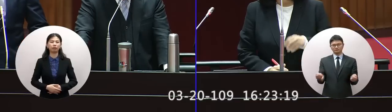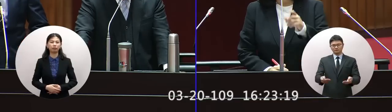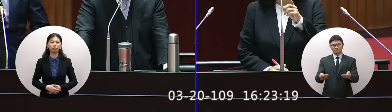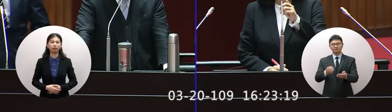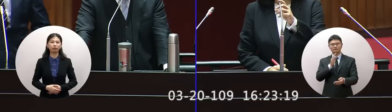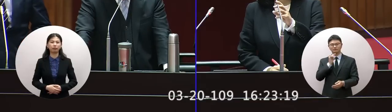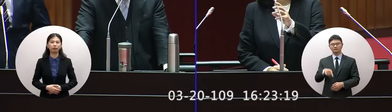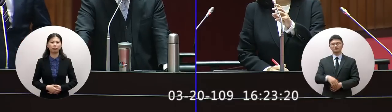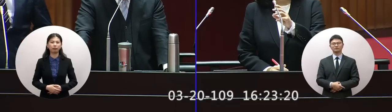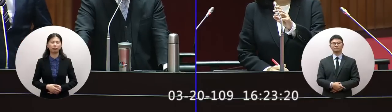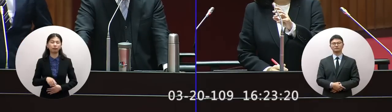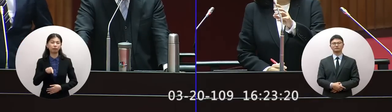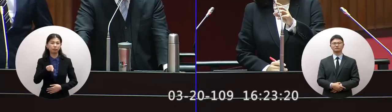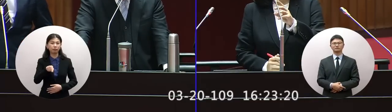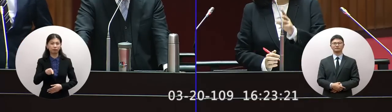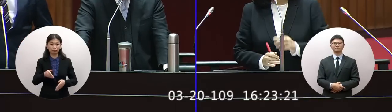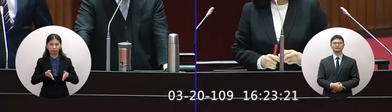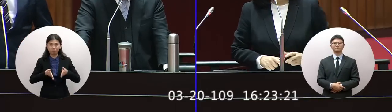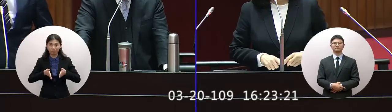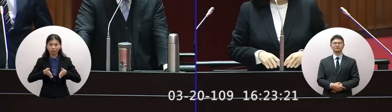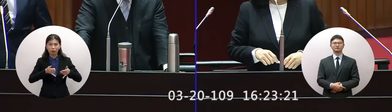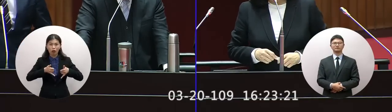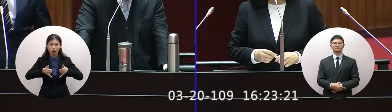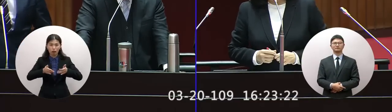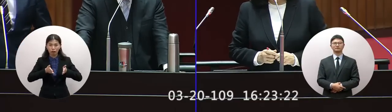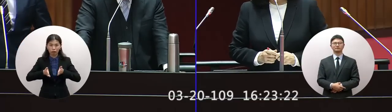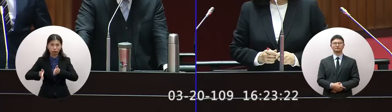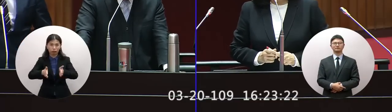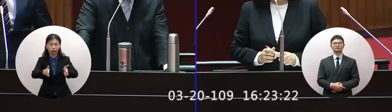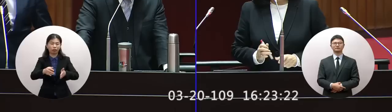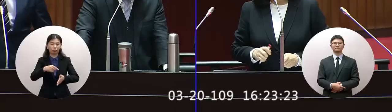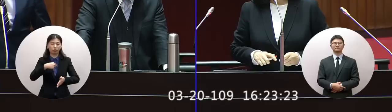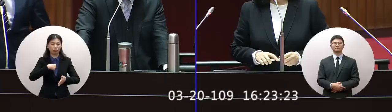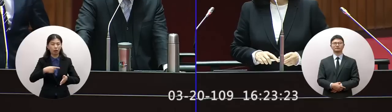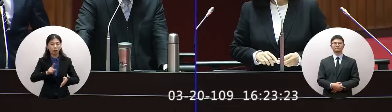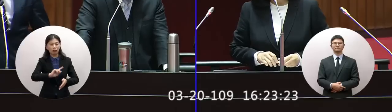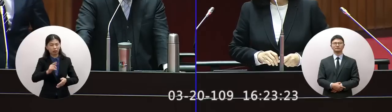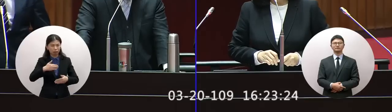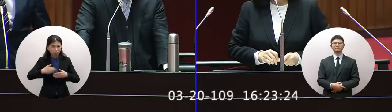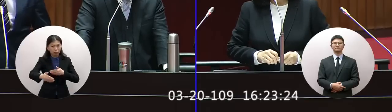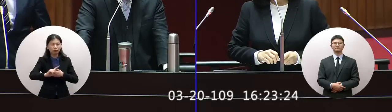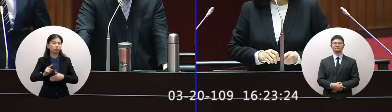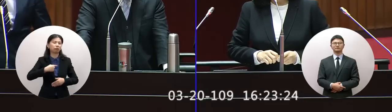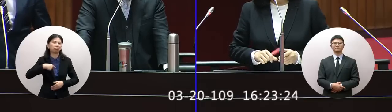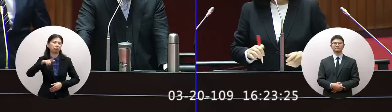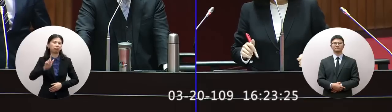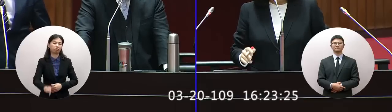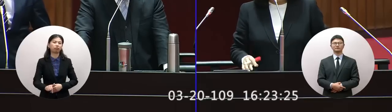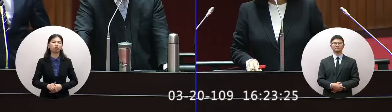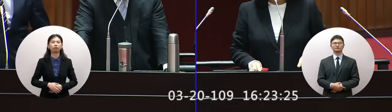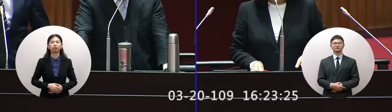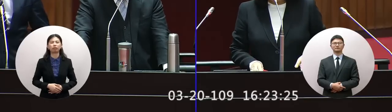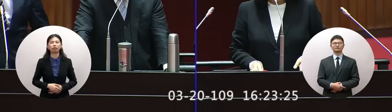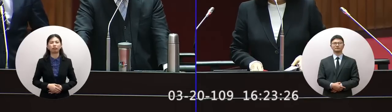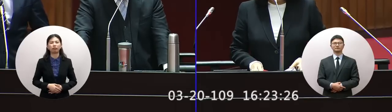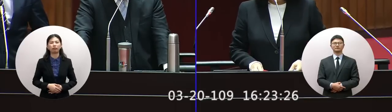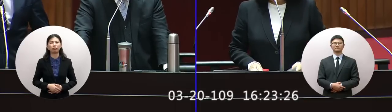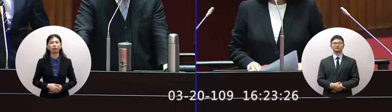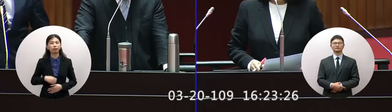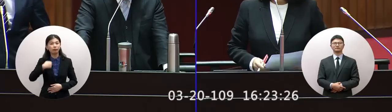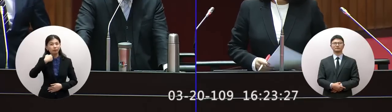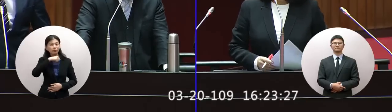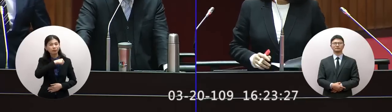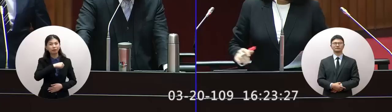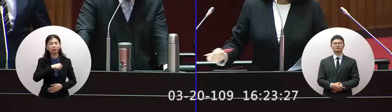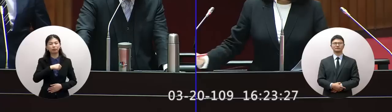这个地方所经过之处，所做的事情我很清楚。 那我们台湾